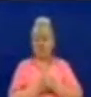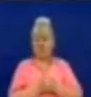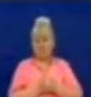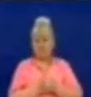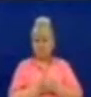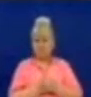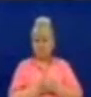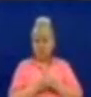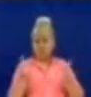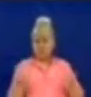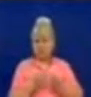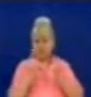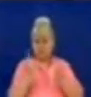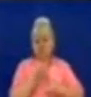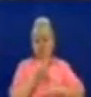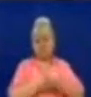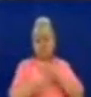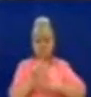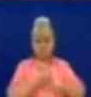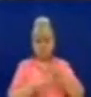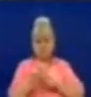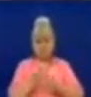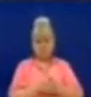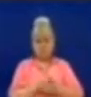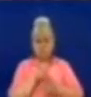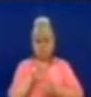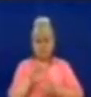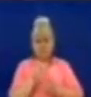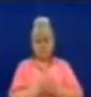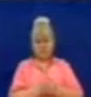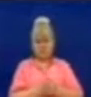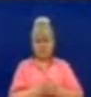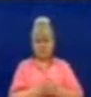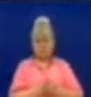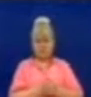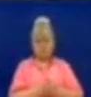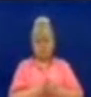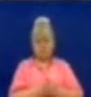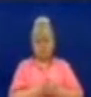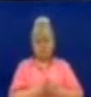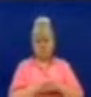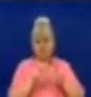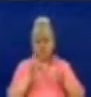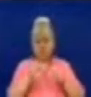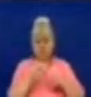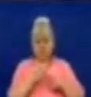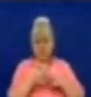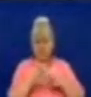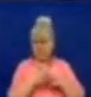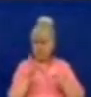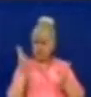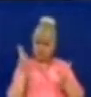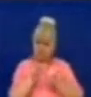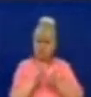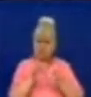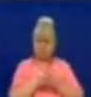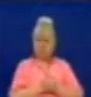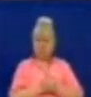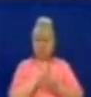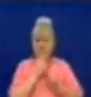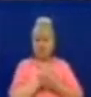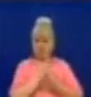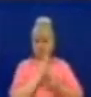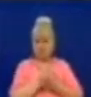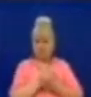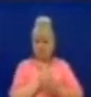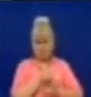për gjendjen ekonomike të vendit është që edhe kredidhënia ka qenë më e reduktuar gjatë vitit 2012, gjithherë krahasuar